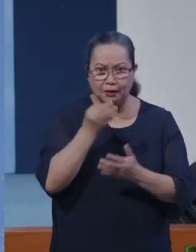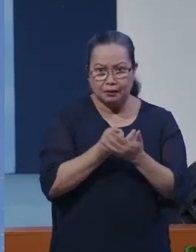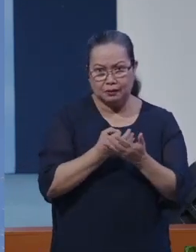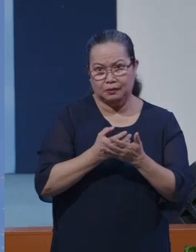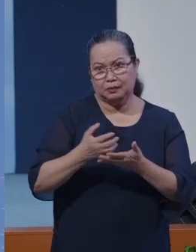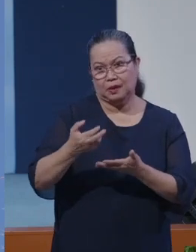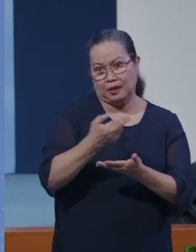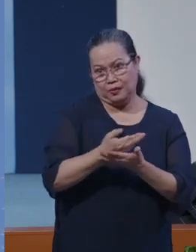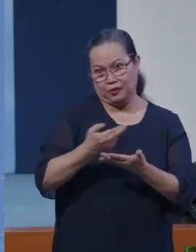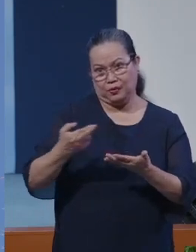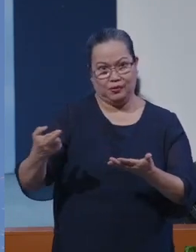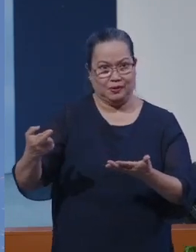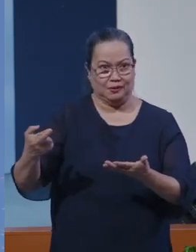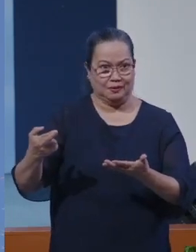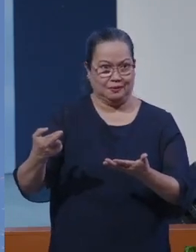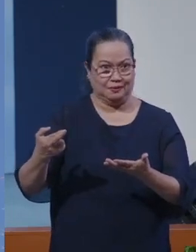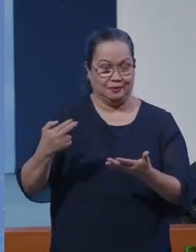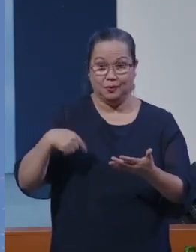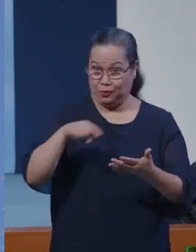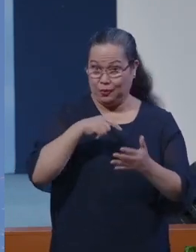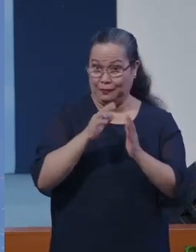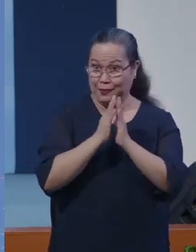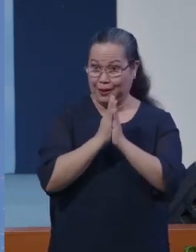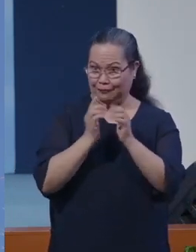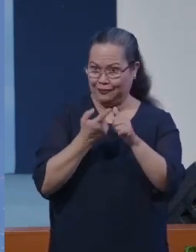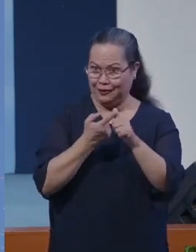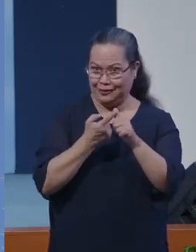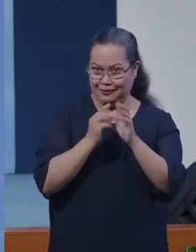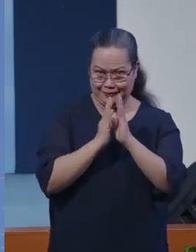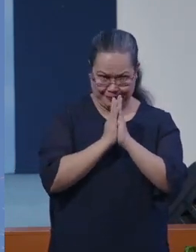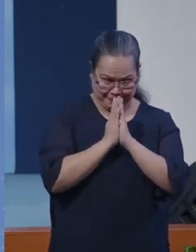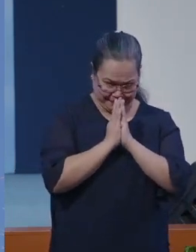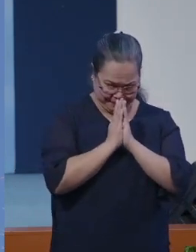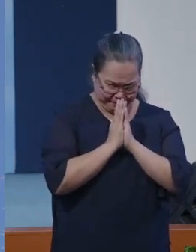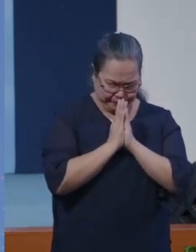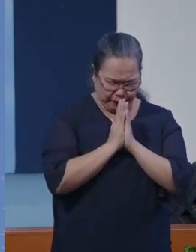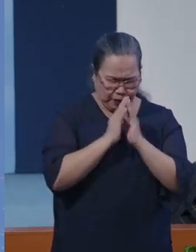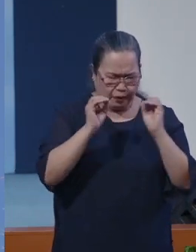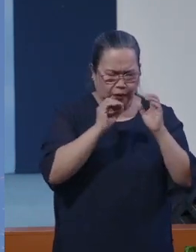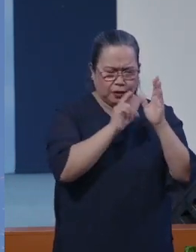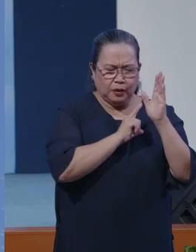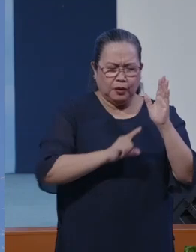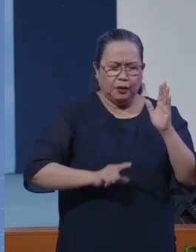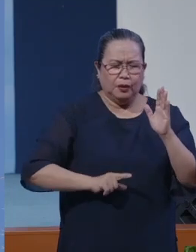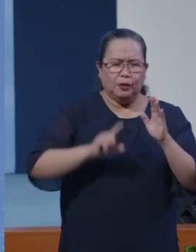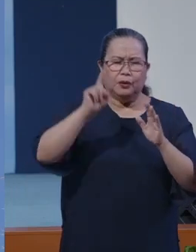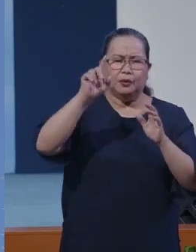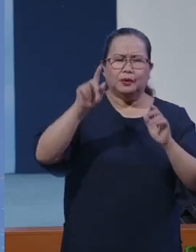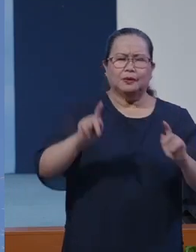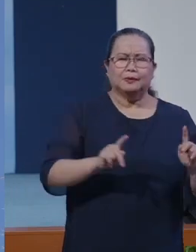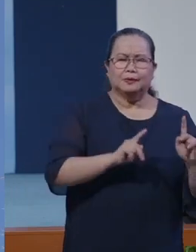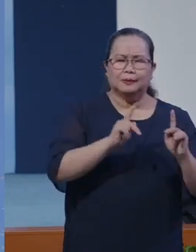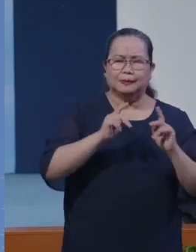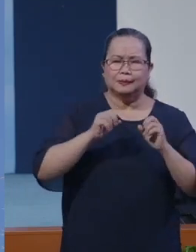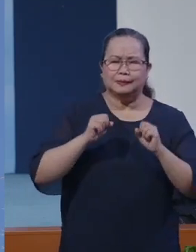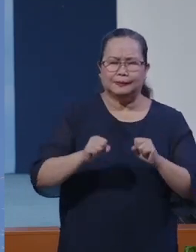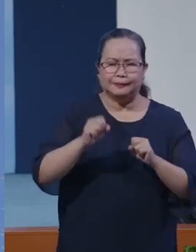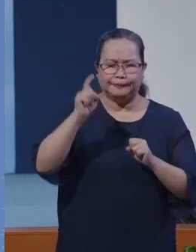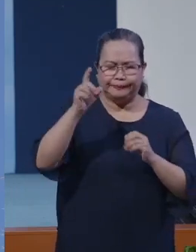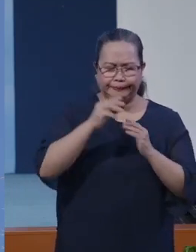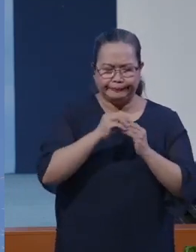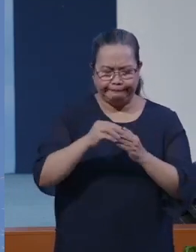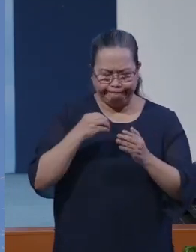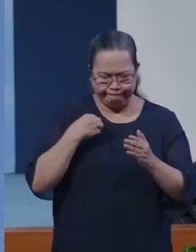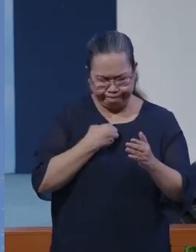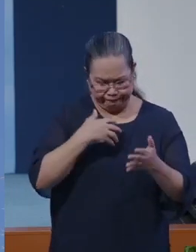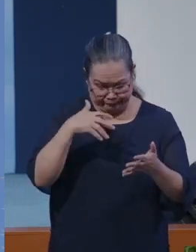paghahari? Tayo po ay manalangin. O Diyos, na makapangyarihan sa lahat, kayo po ang manguna sa aming pag-aaral